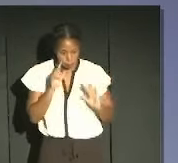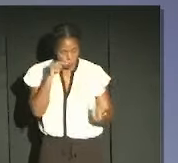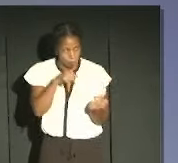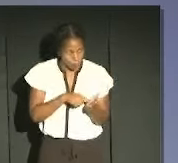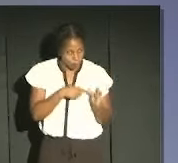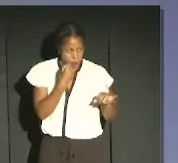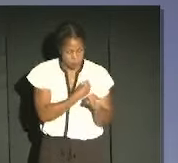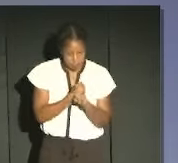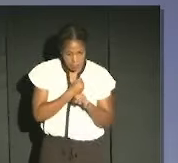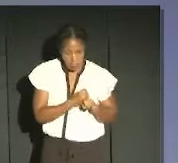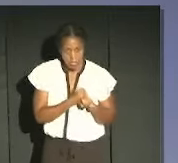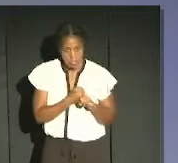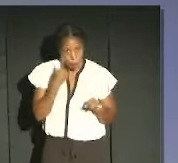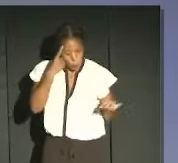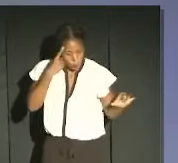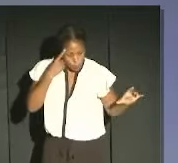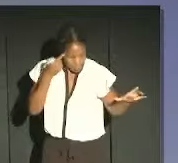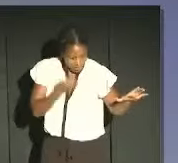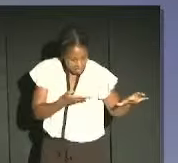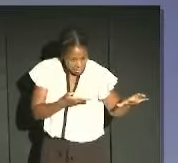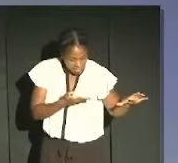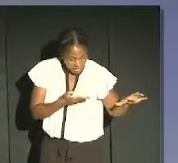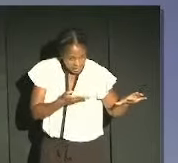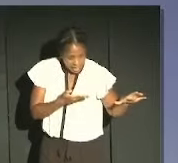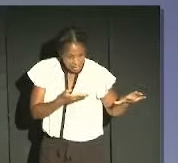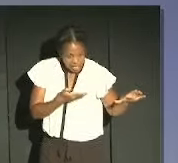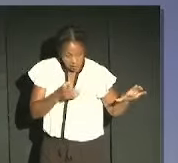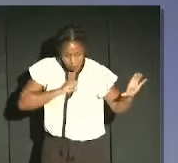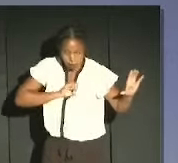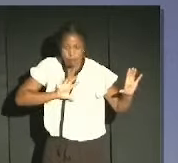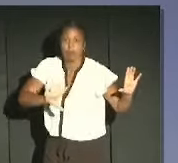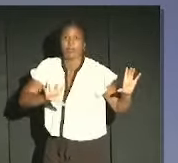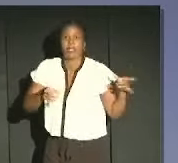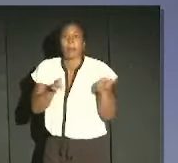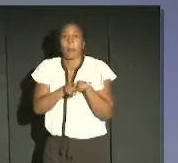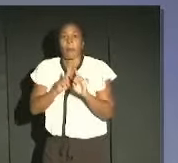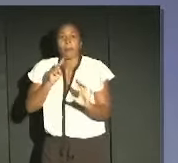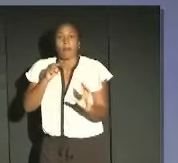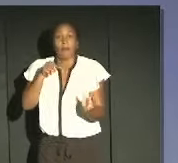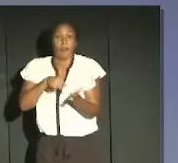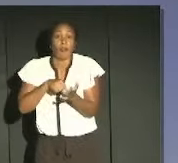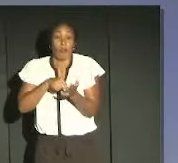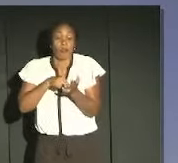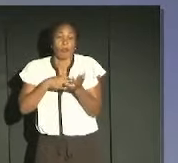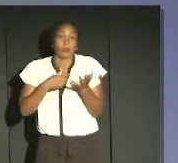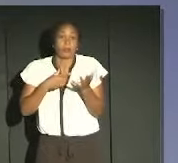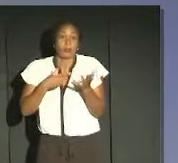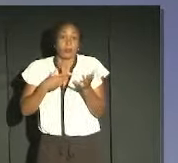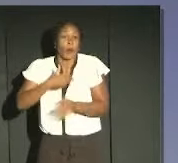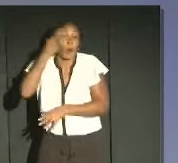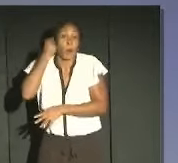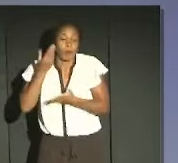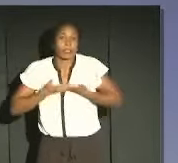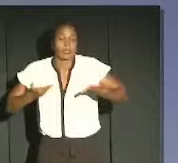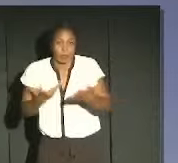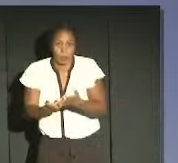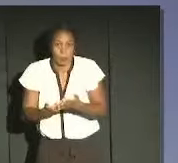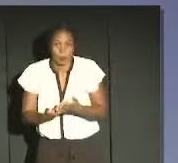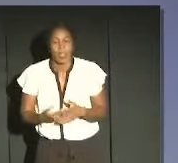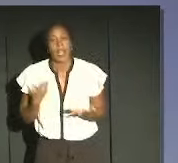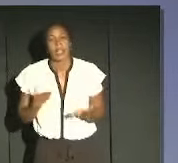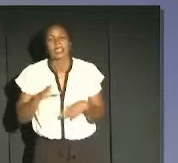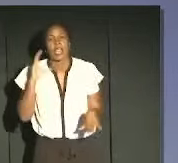il ressort de ton lieu et je trouve que ça résume un petit peu notre démarche et notre enjeu contre le système